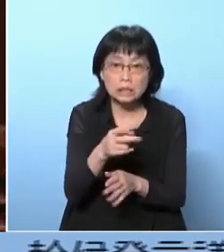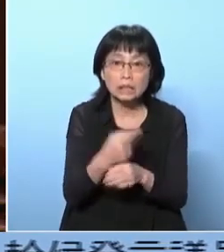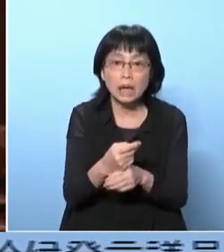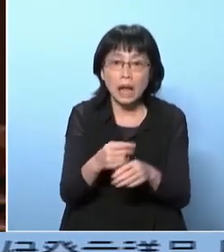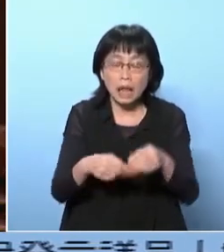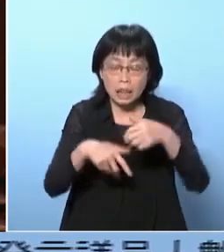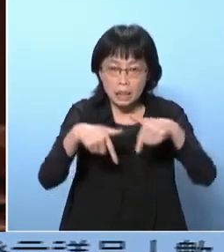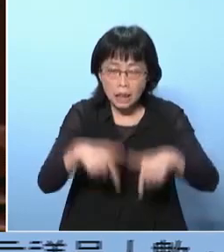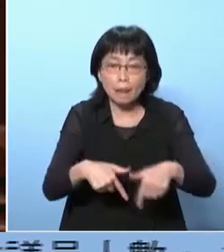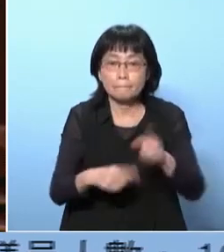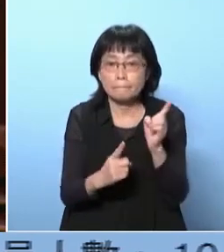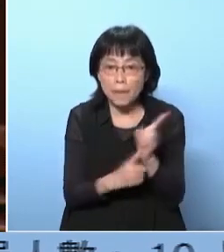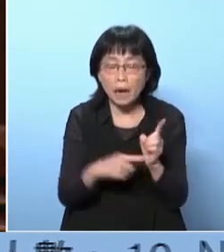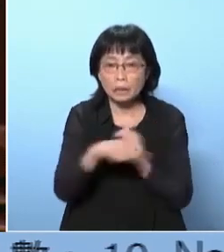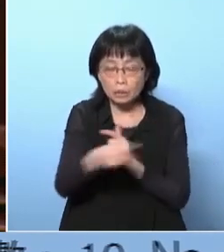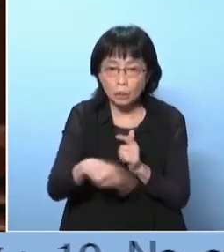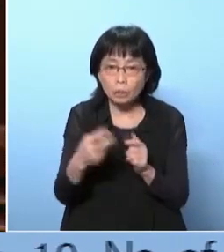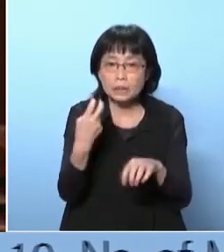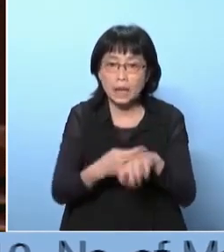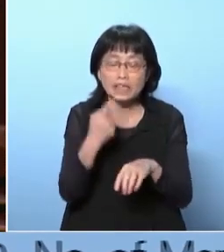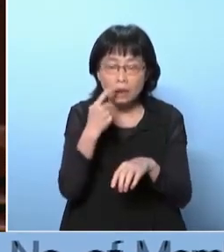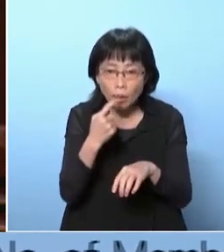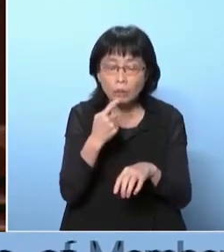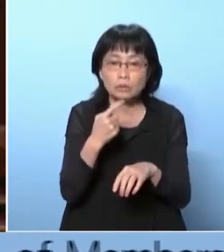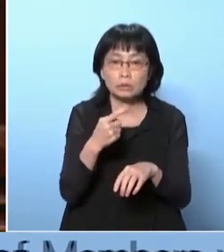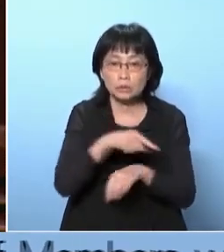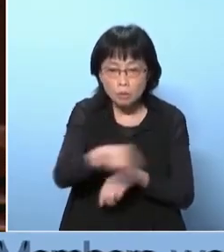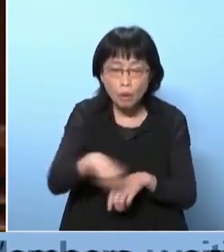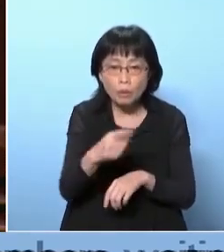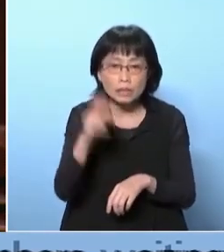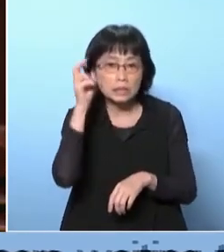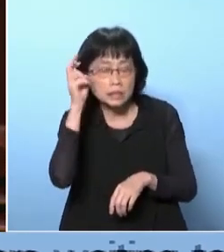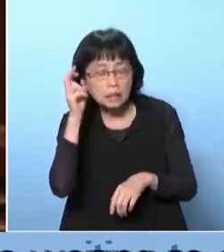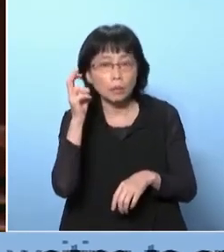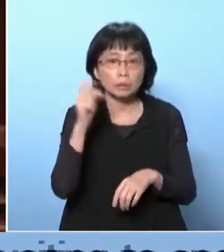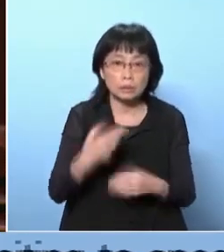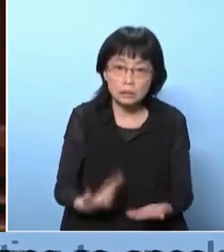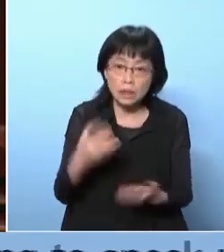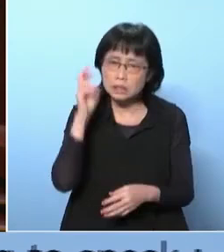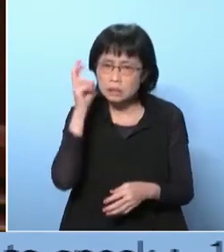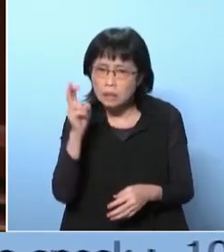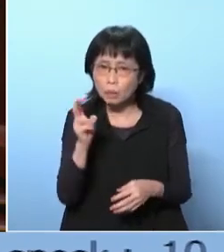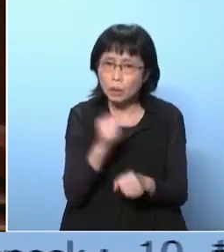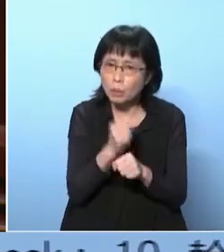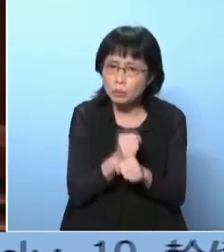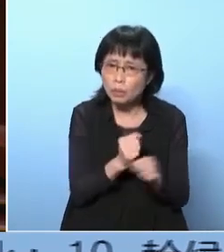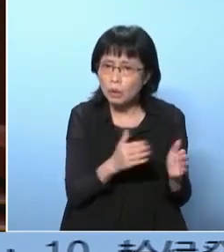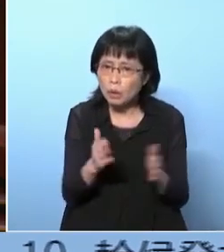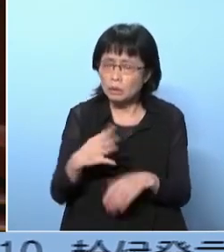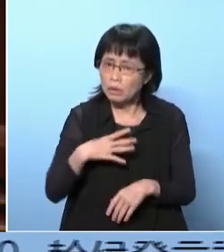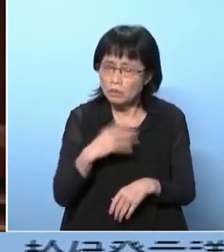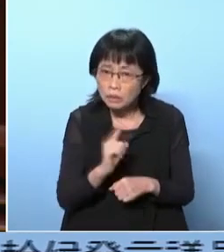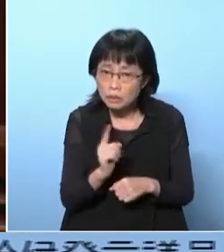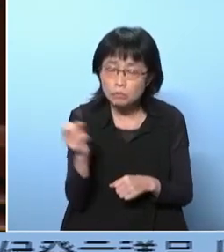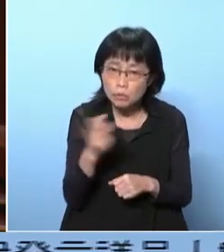劃，並在本年內完成有關研究，研究工作目前的進展為何，以及預計